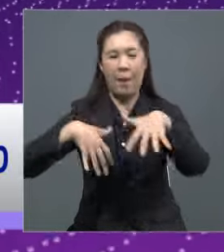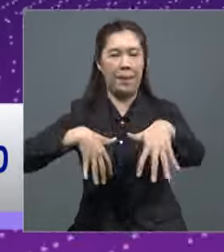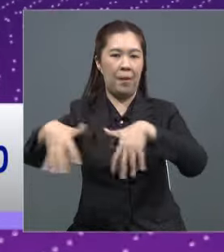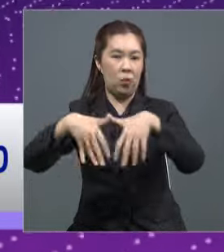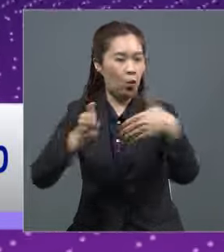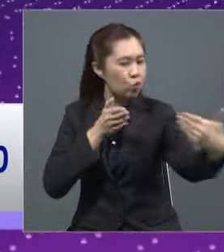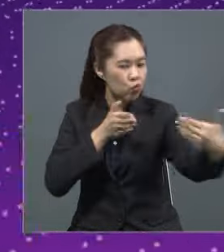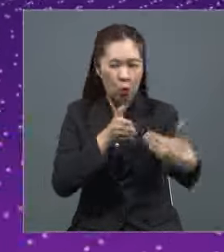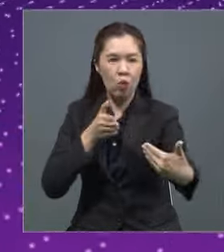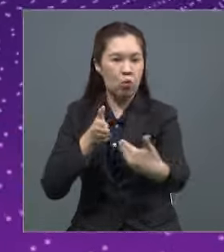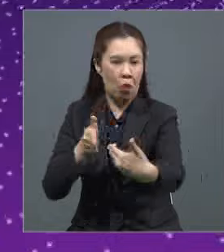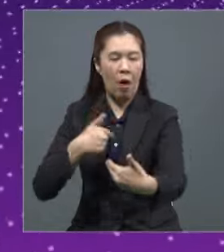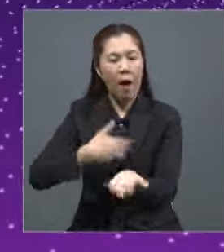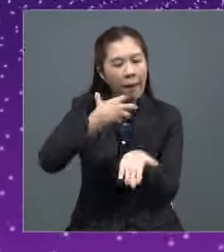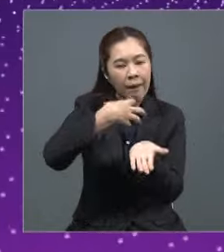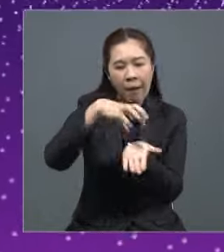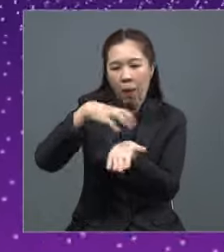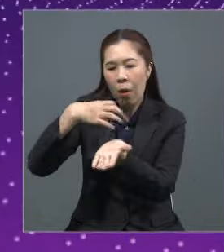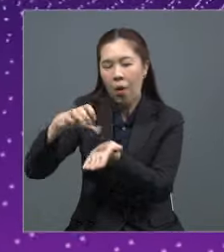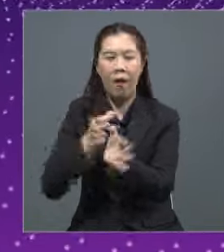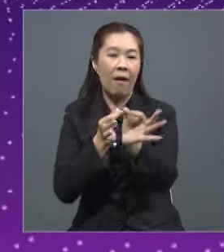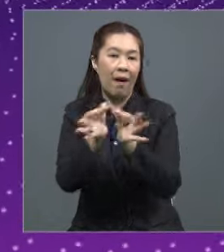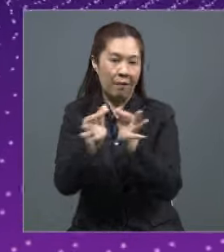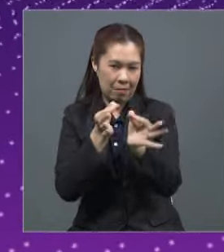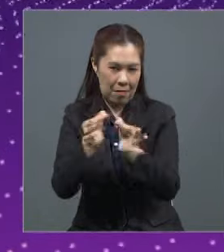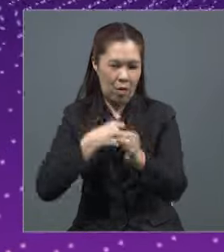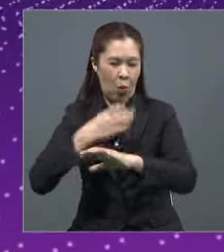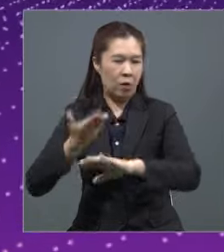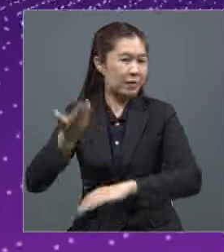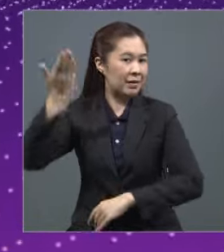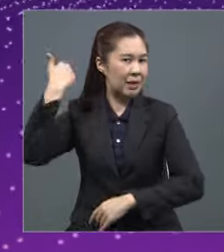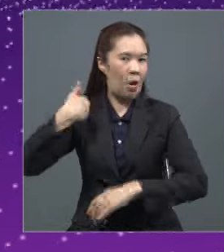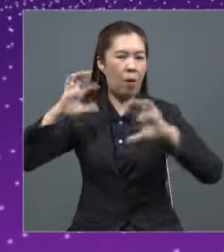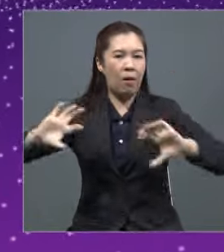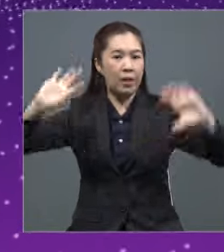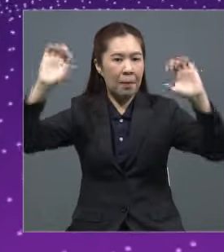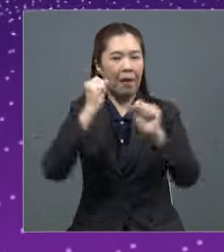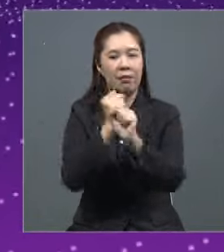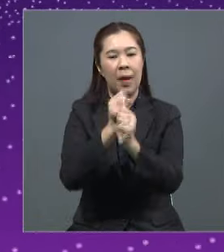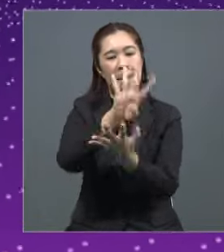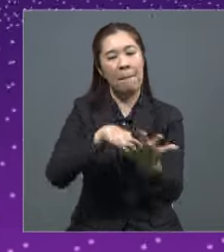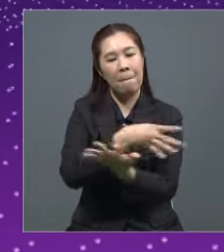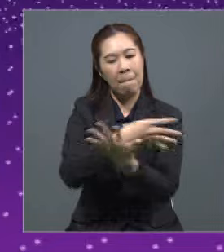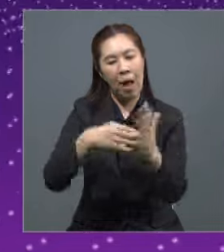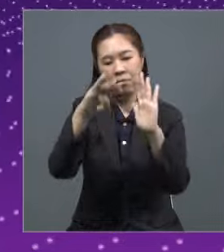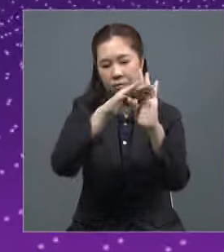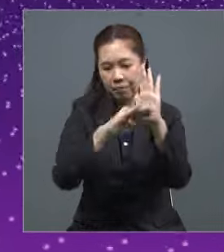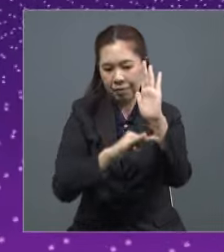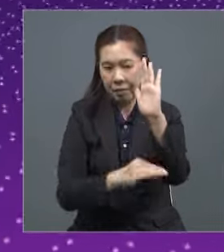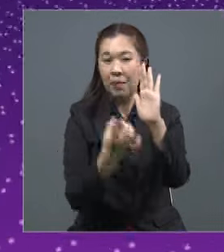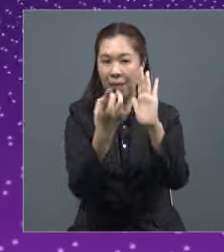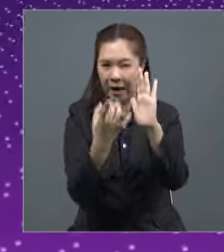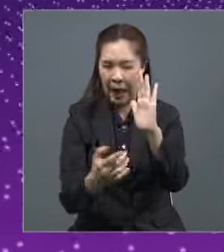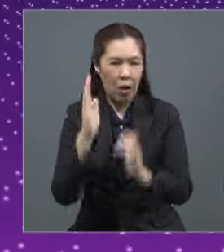ตรงอยากที่จะมานั่งเล่าอธิบายให้ฟังว่ารัฐบาลทำอะไรไปแล้วบ้างและที่สำคัญคือแผนงานระยะยาทิศทางการเดินหน้าของ